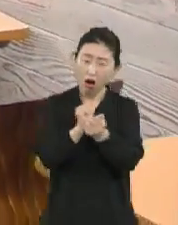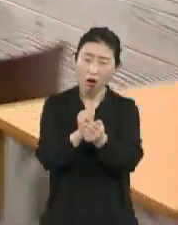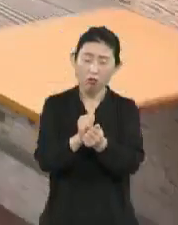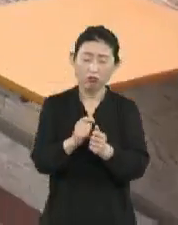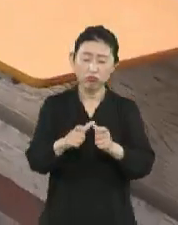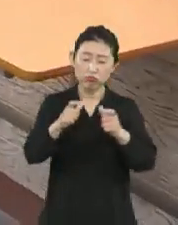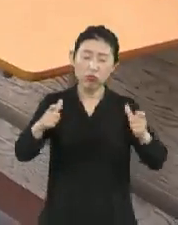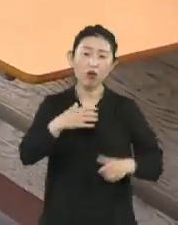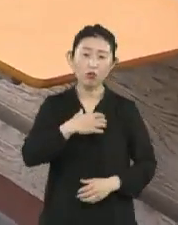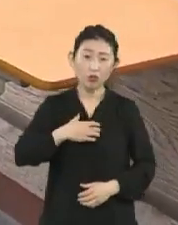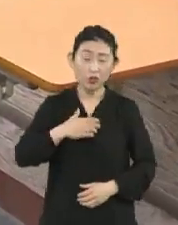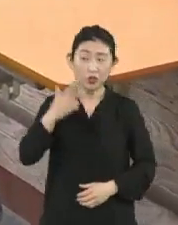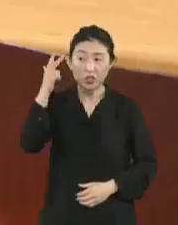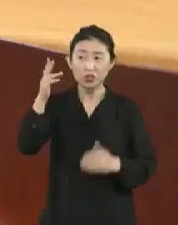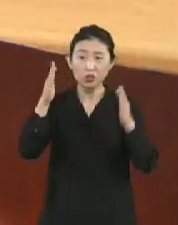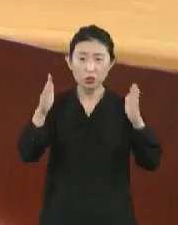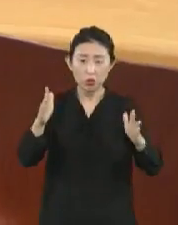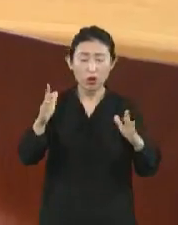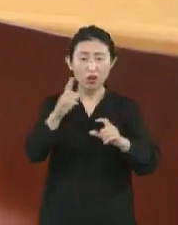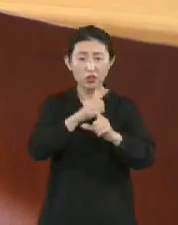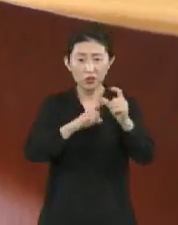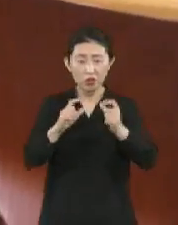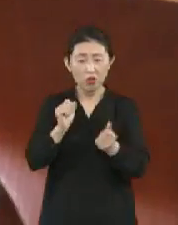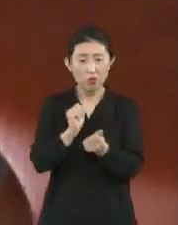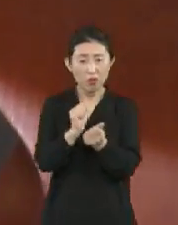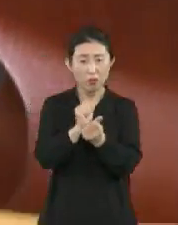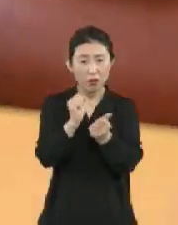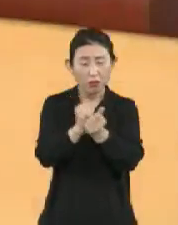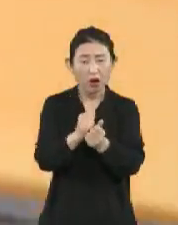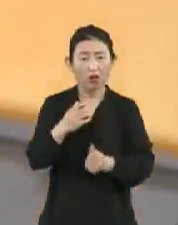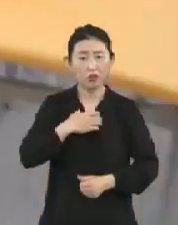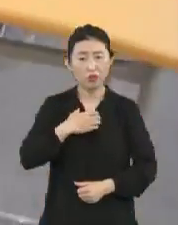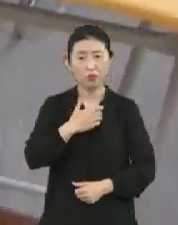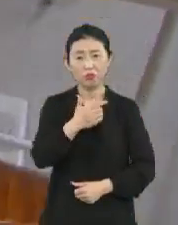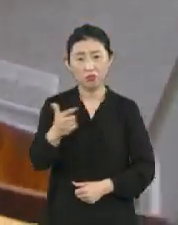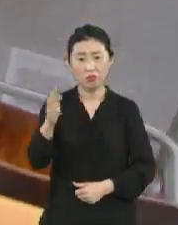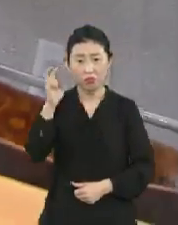우려가 커져 이번 한 주가 대규모 확산의 새로운 고비가 될 걸로 전망됩니다.